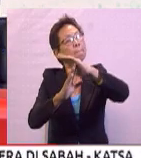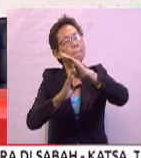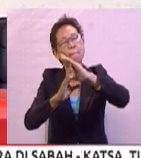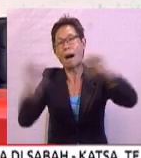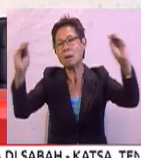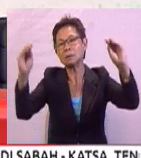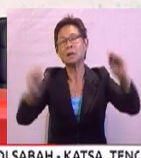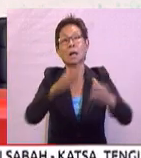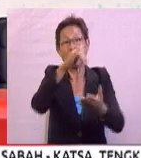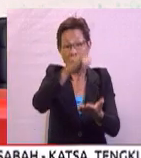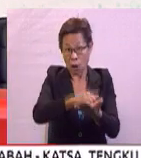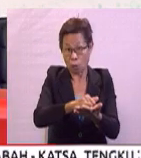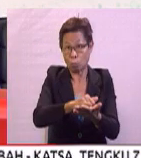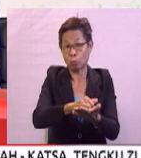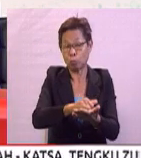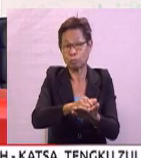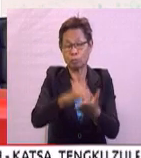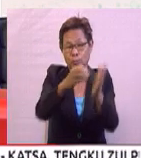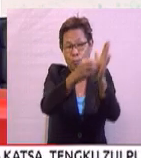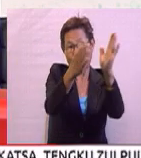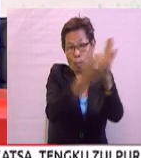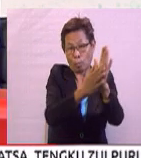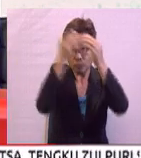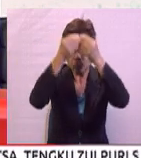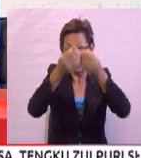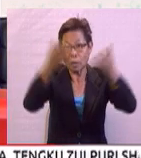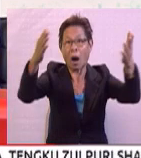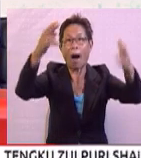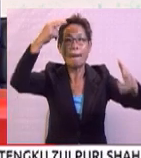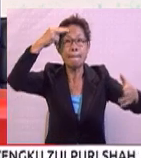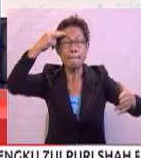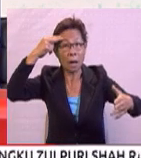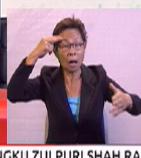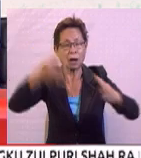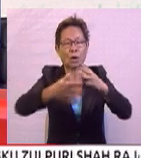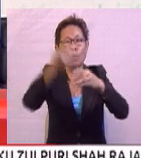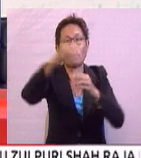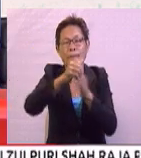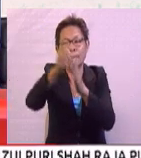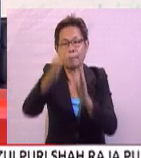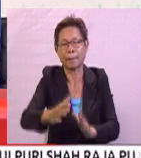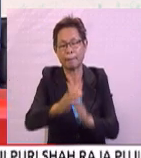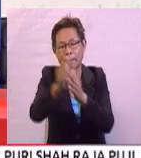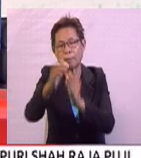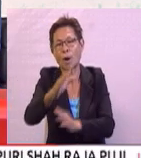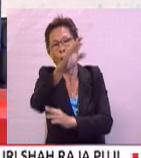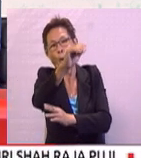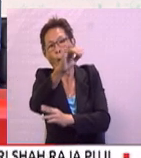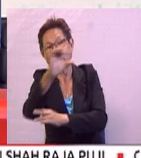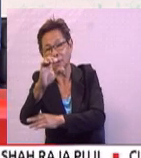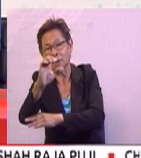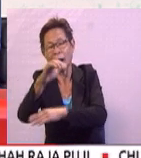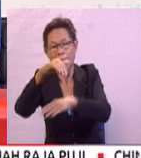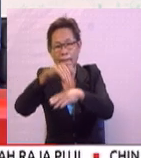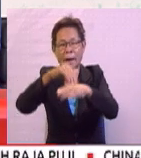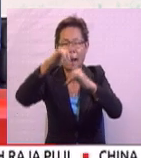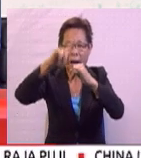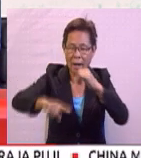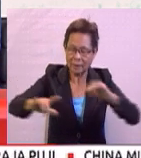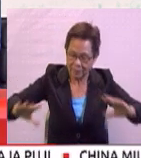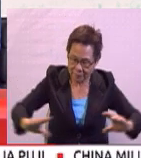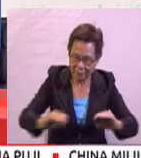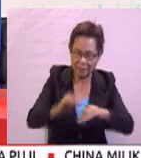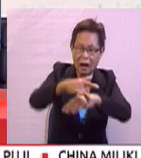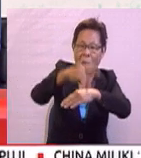Dan perkara tersebut turut termaktub dalam deklarasi Mekah yang dikeluarkan pemimpin-pemimpin OIC pada akhir sidang